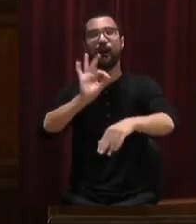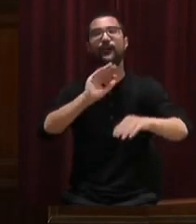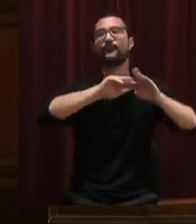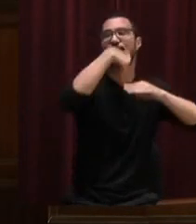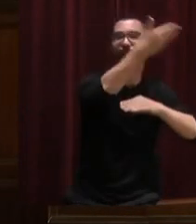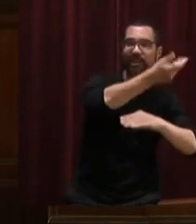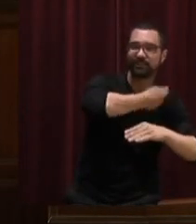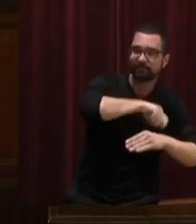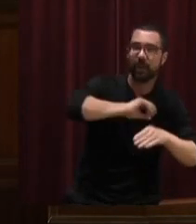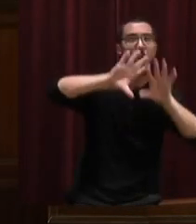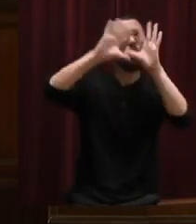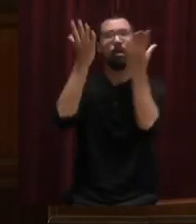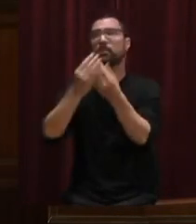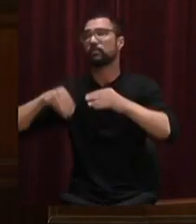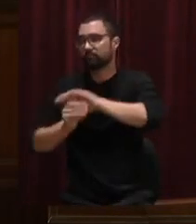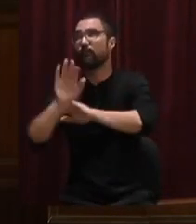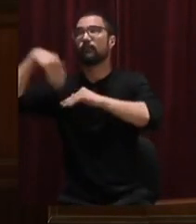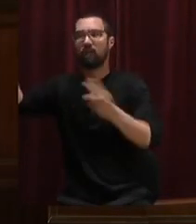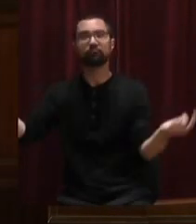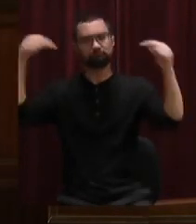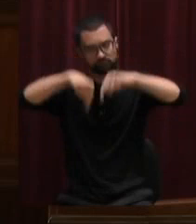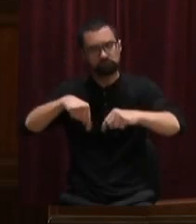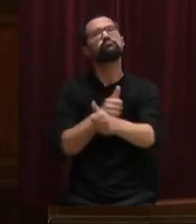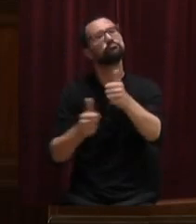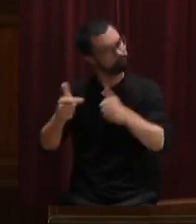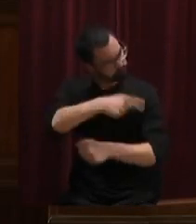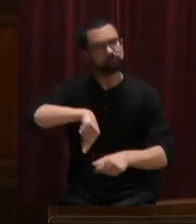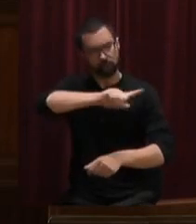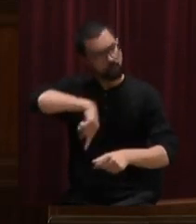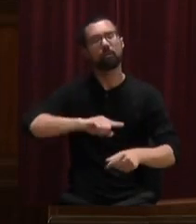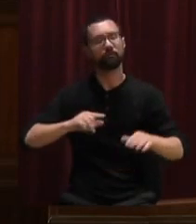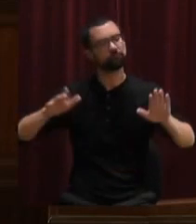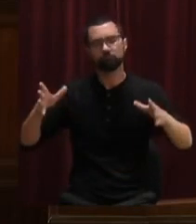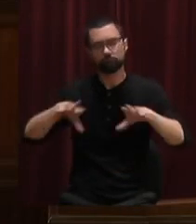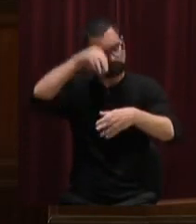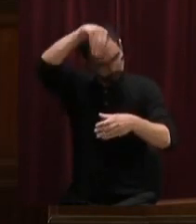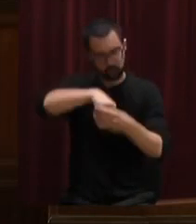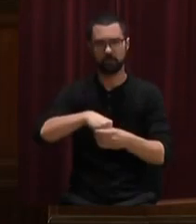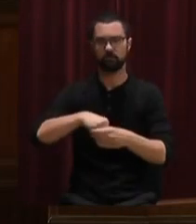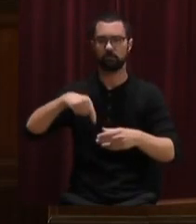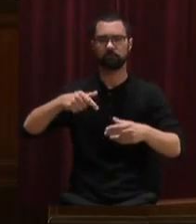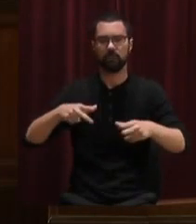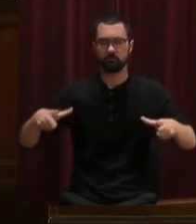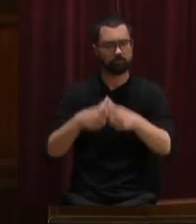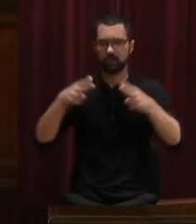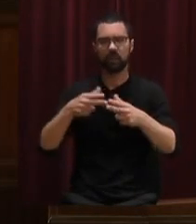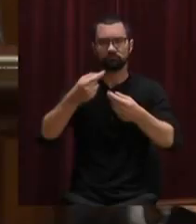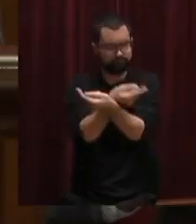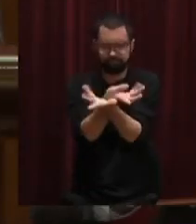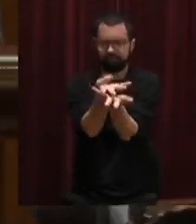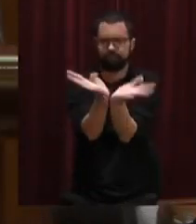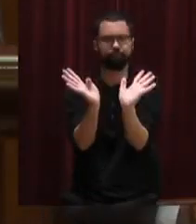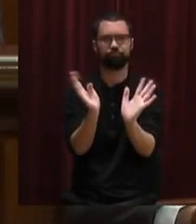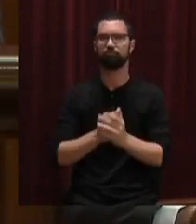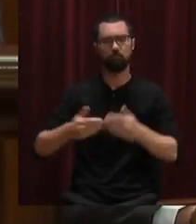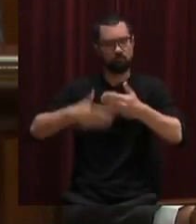món. Tots enriquim aquesta societat moderna, diversa i plural que som les Illes Balears. El nostre objectiu és